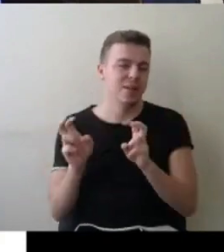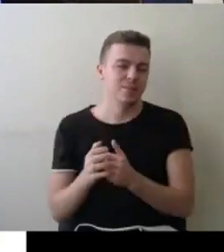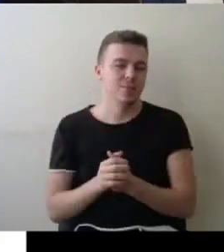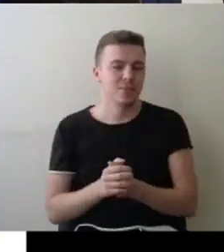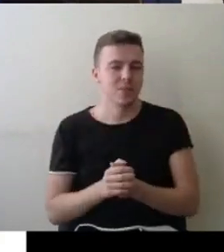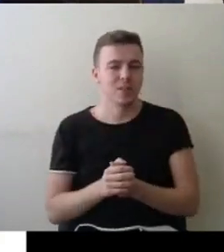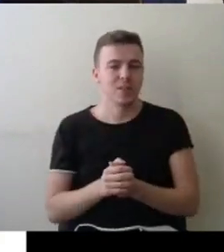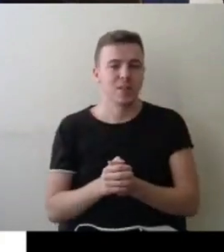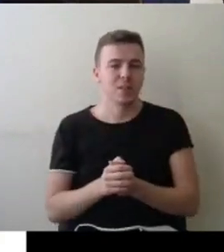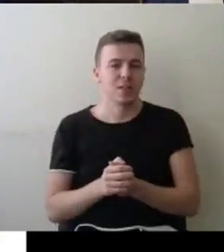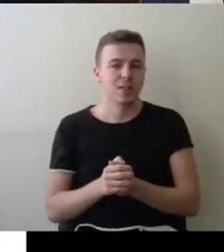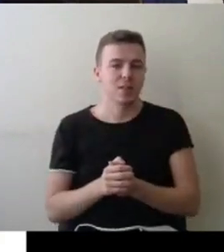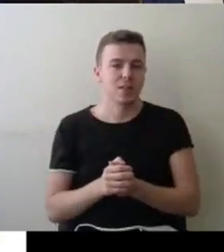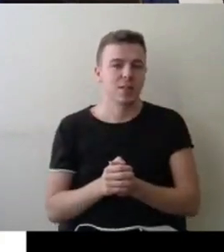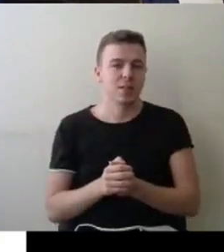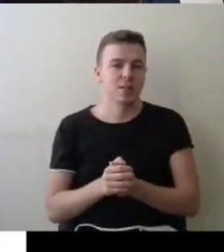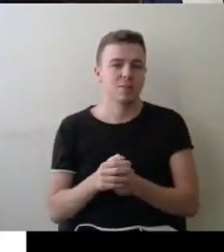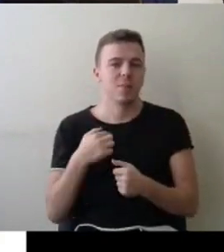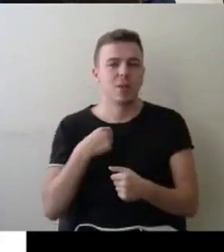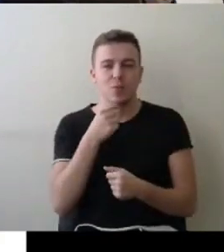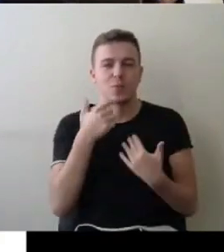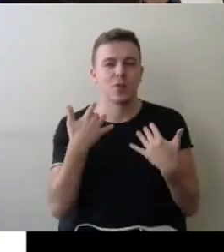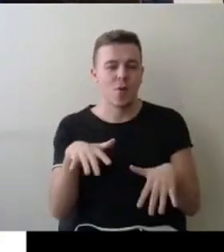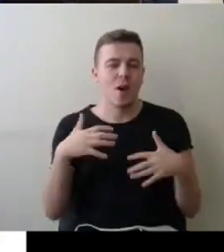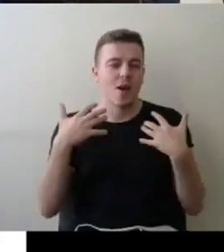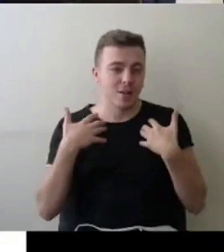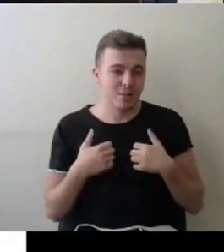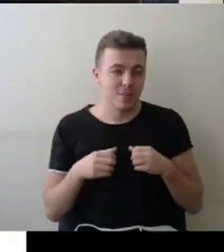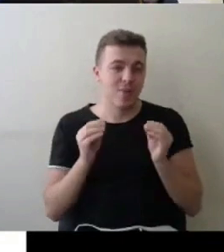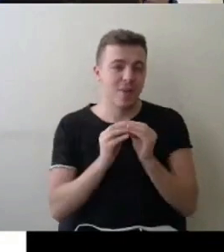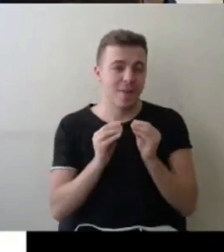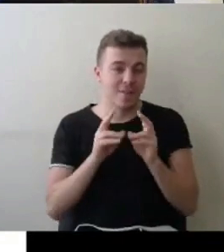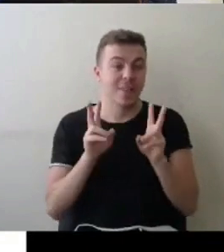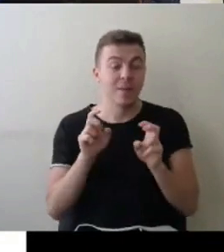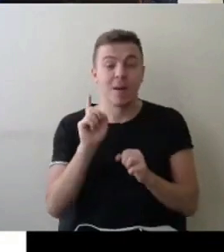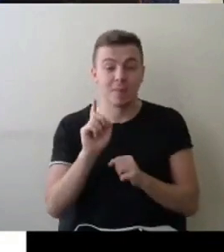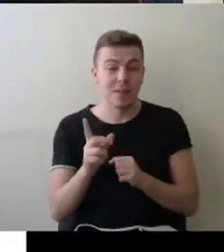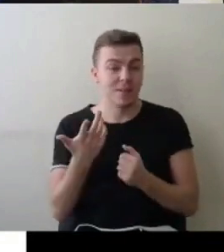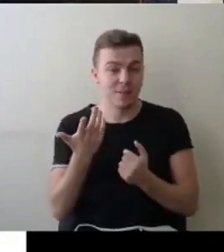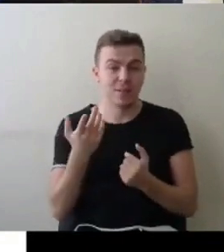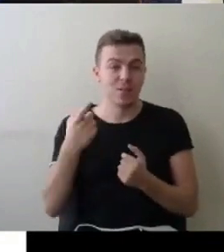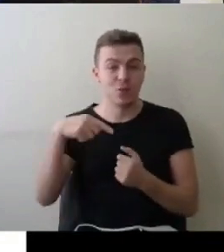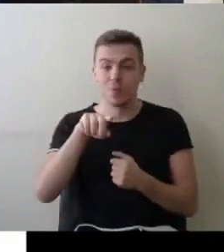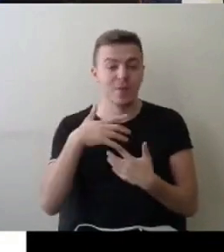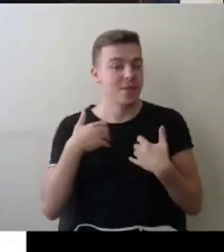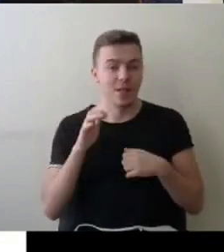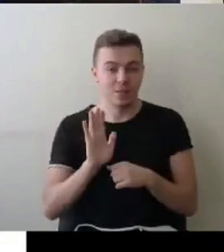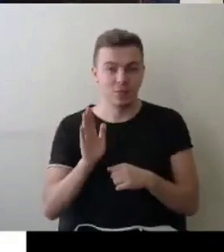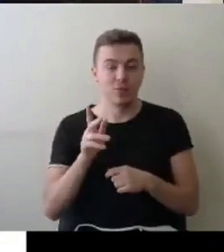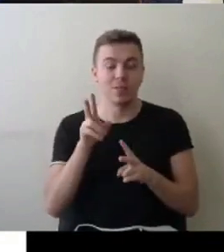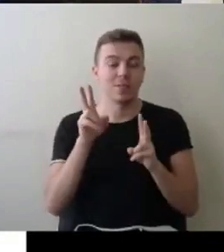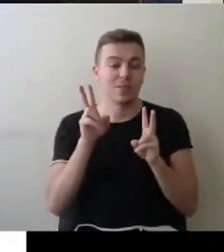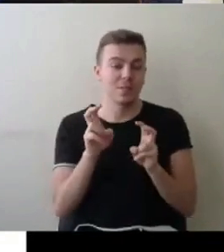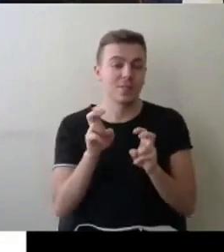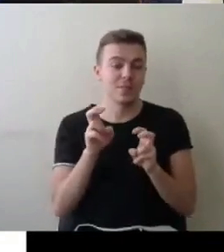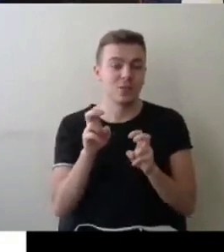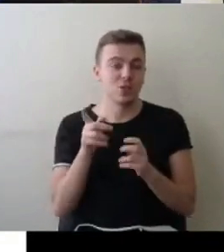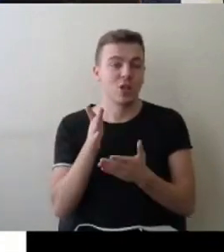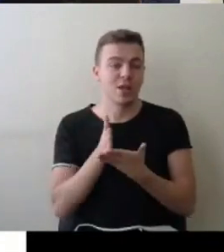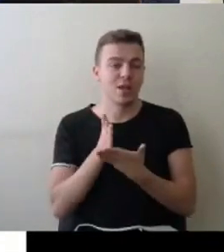truputį kažkiek tai atsibodo irgi apie tai, bet, nu, iš kitos pusės ir neatsibodo, nes tai yra ir